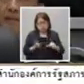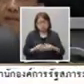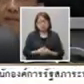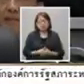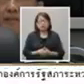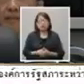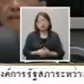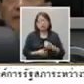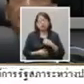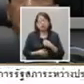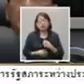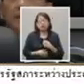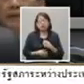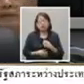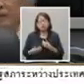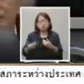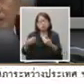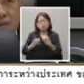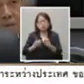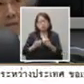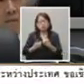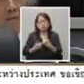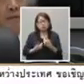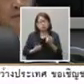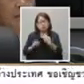แล้วบุคคลที่กล่าวหาผมท่านได้ถอนไหมฮะ